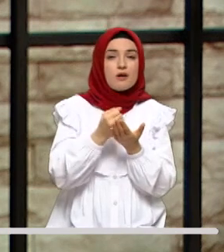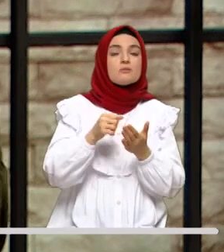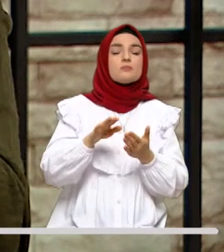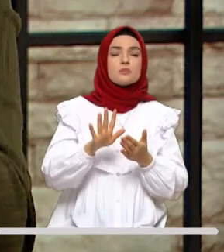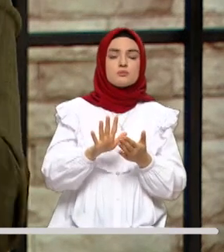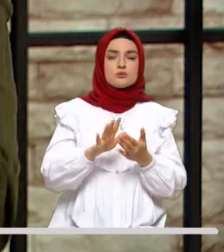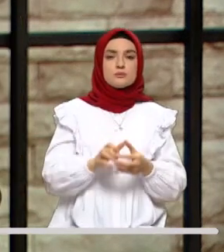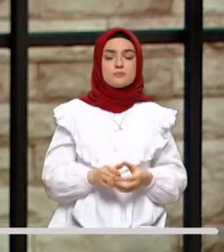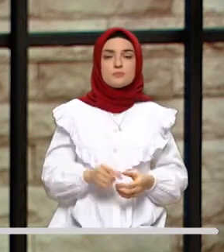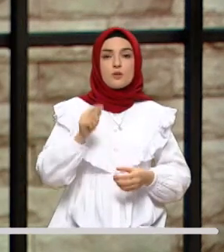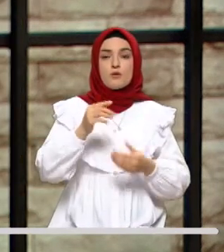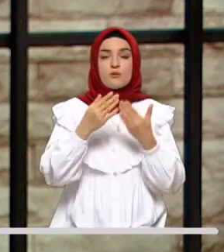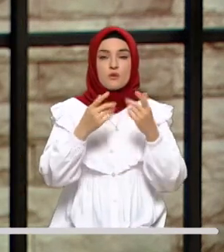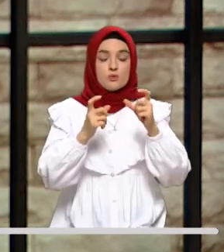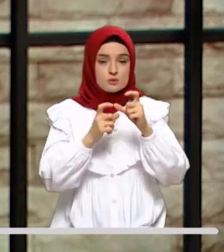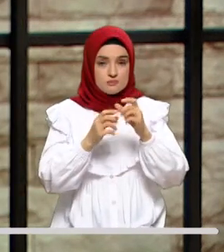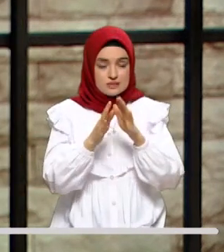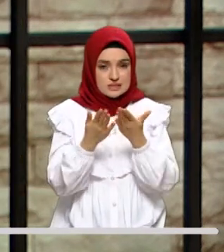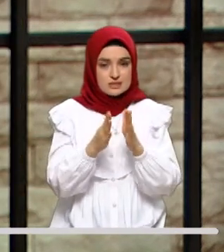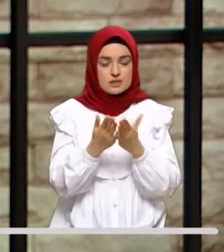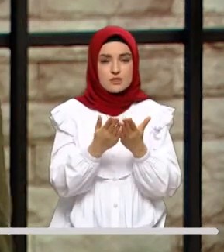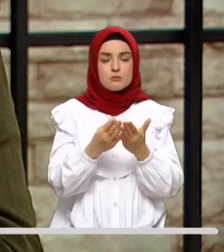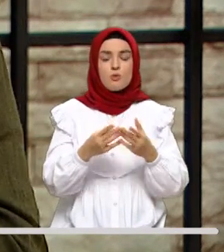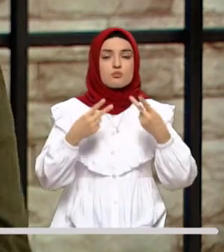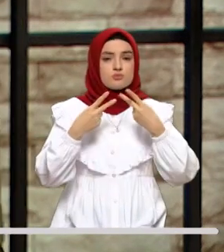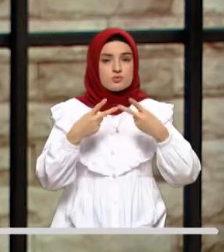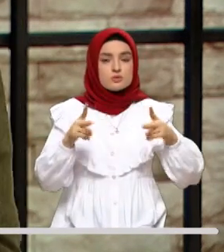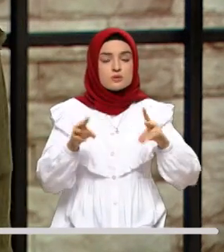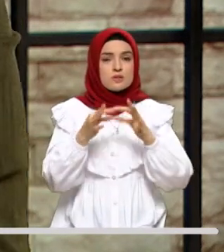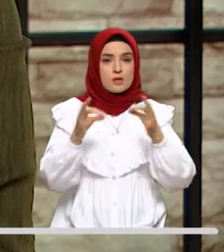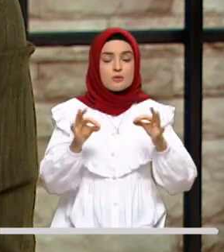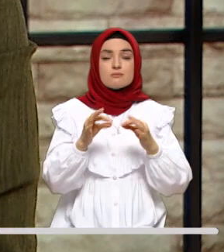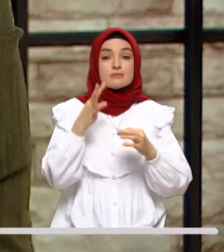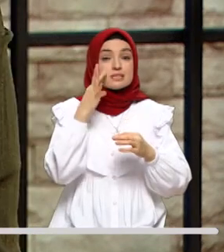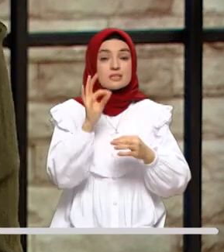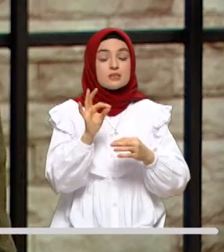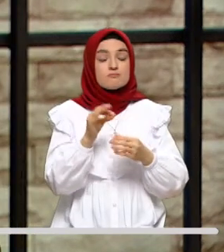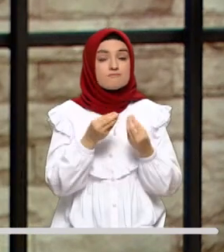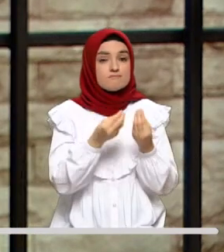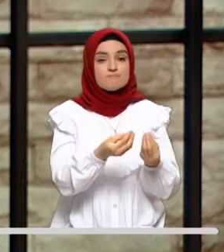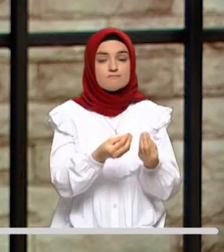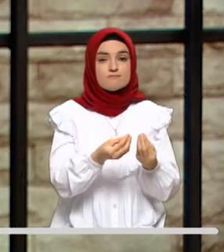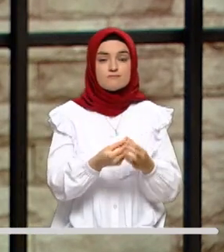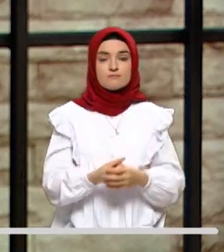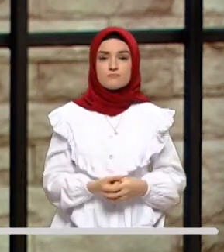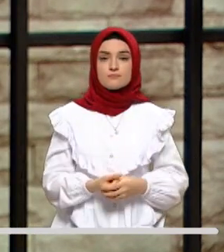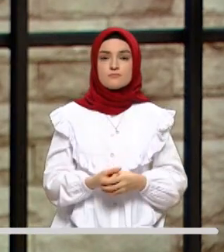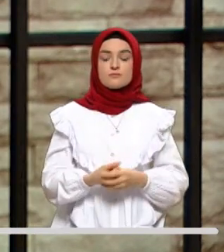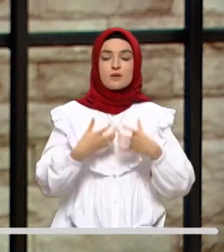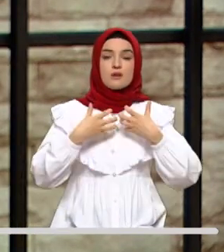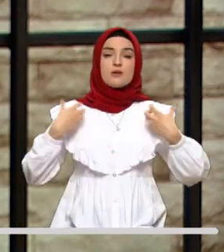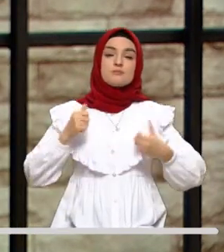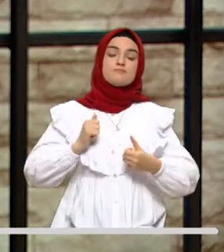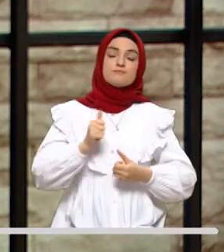Ve o Safahat adlı o İstiklal Marşı'nı kime atfetmiş? Kahraman